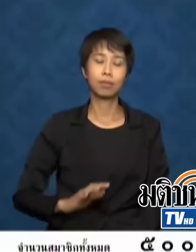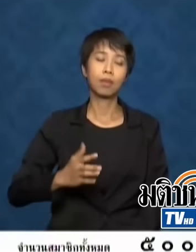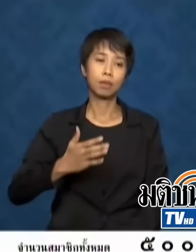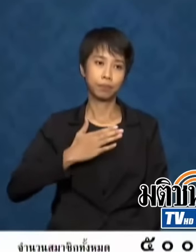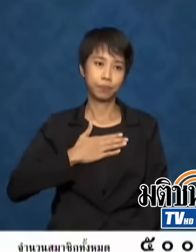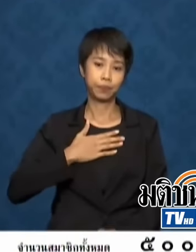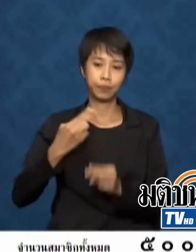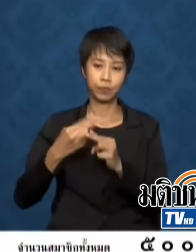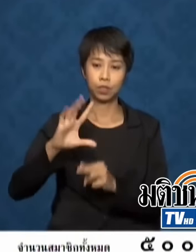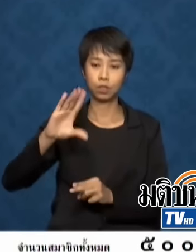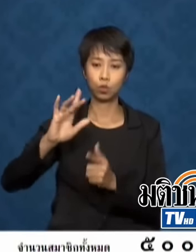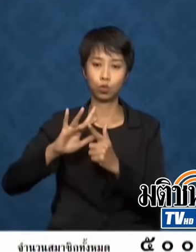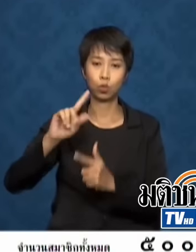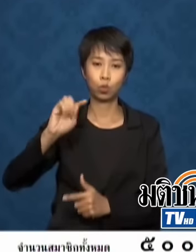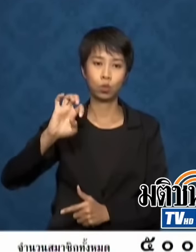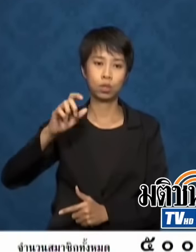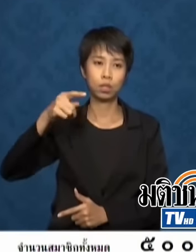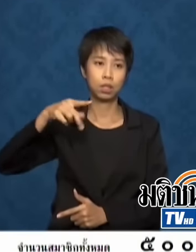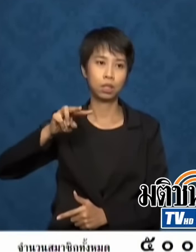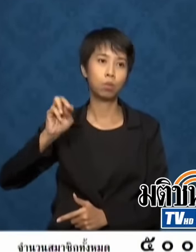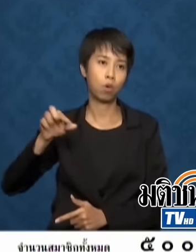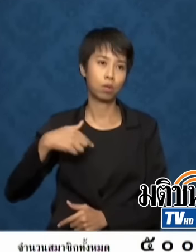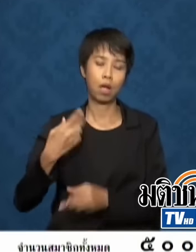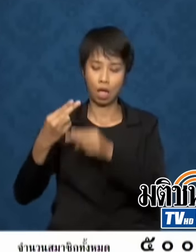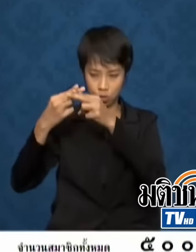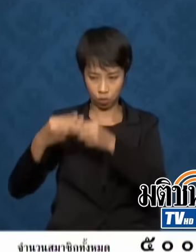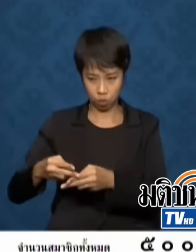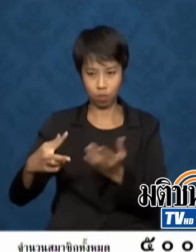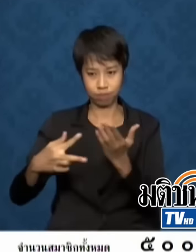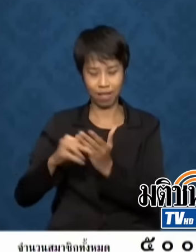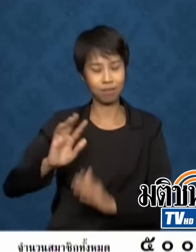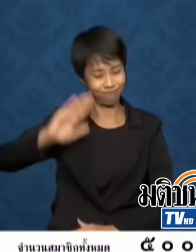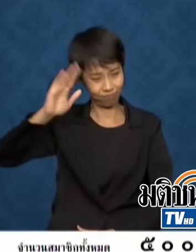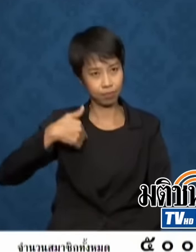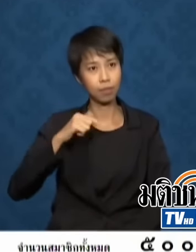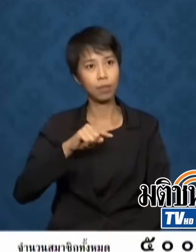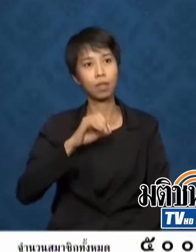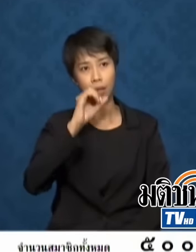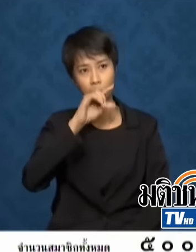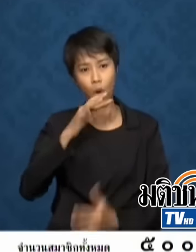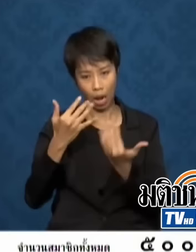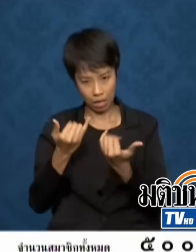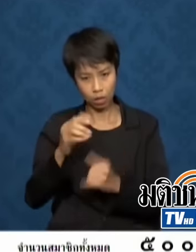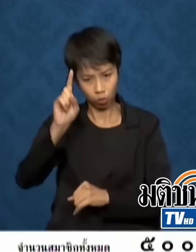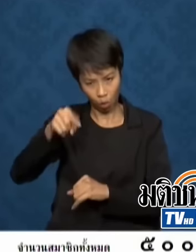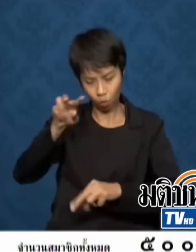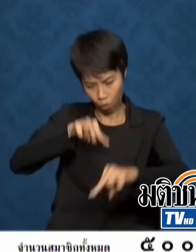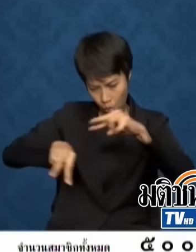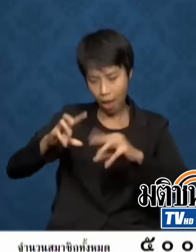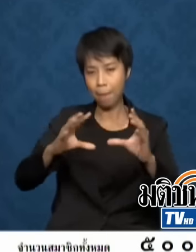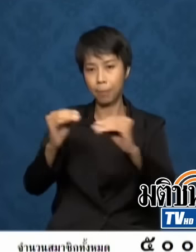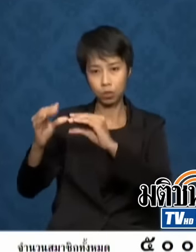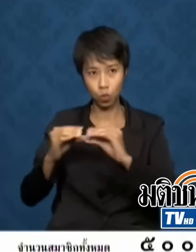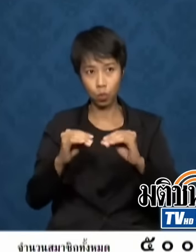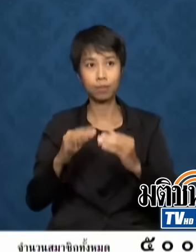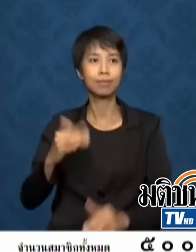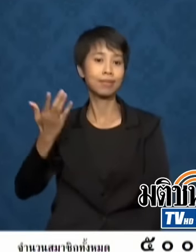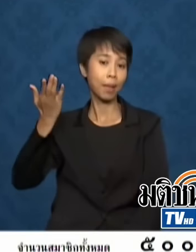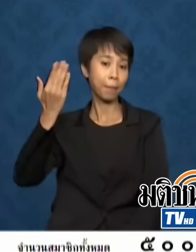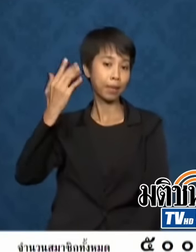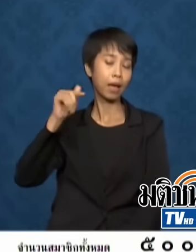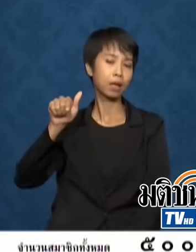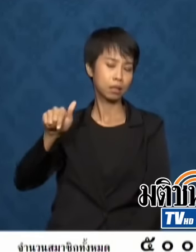ชุติพงศ์พิโยพิญโยครับในฐานะวิปฝ่ายค้านด้วย เอาเฉพาะประท้วงนะครับ แล้วก็ขอประท้วงท่านประธานครับให้ควบคุมการประชุมข้อที่1นะครับ เมื่อสักครู่ท่านปล่อย